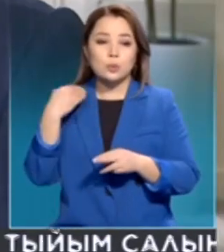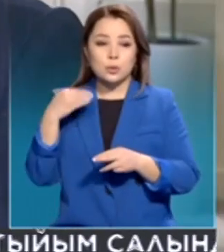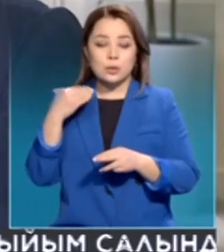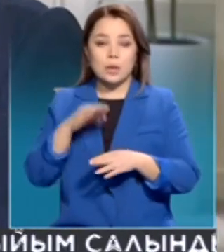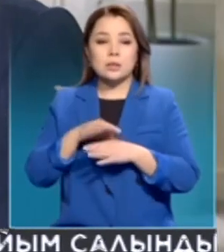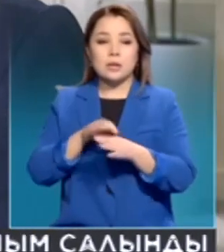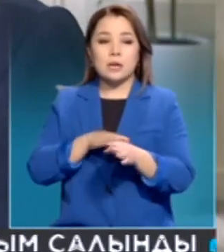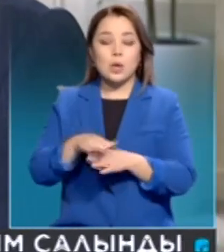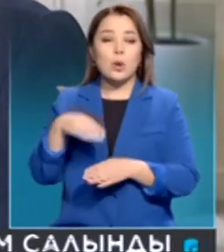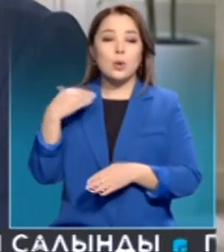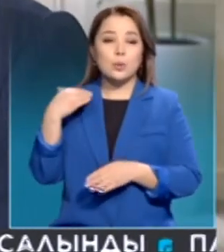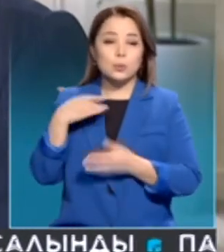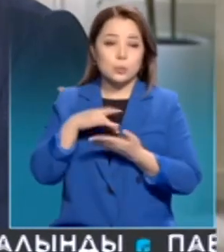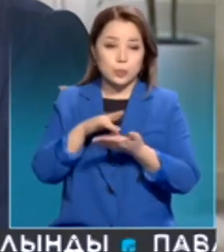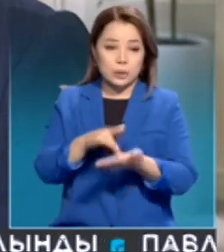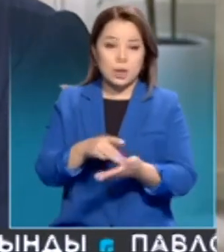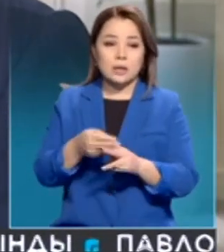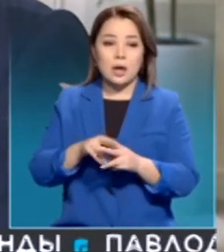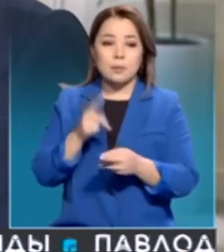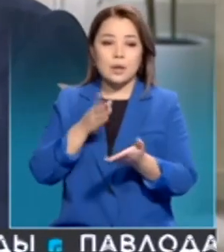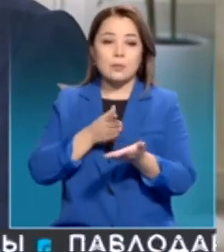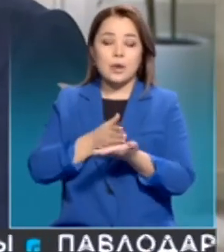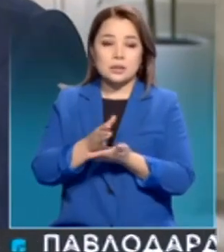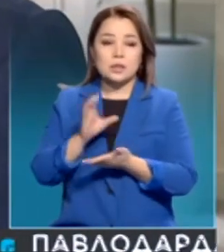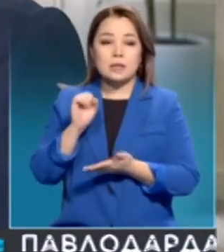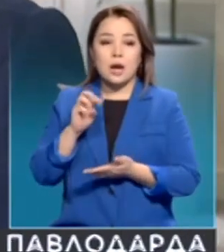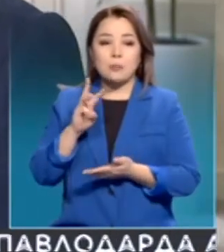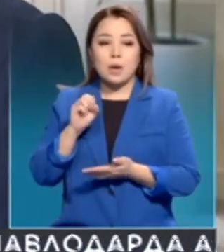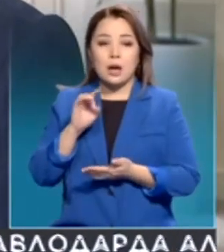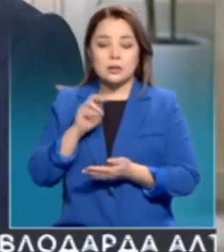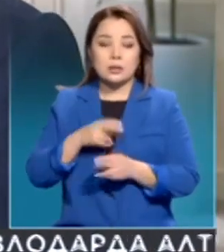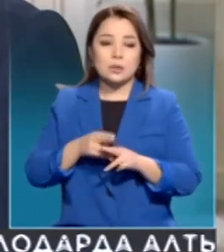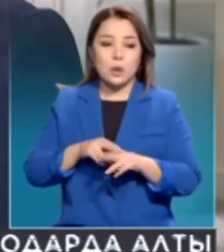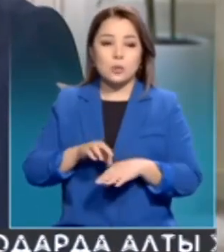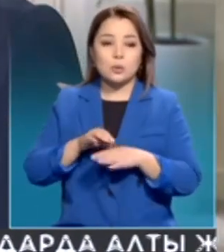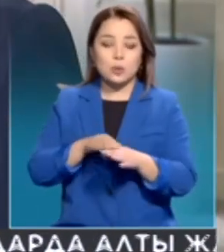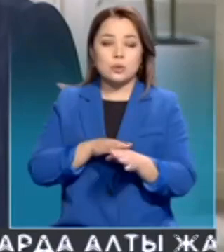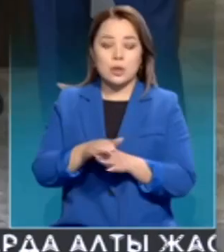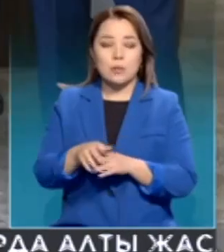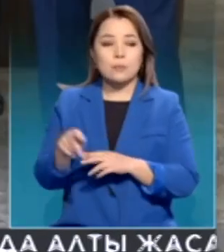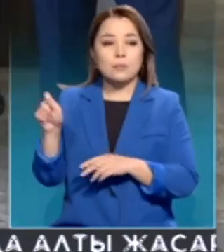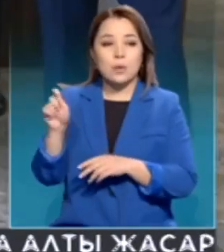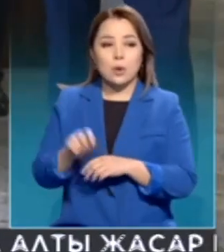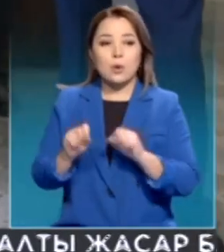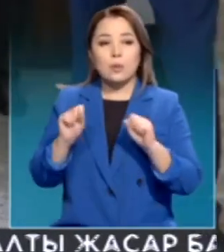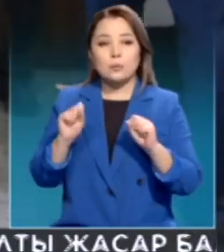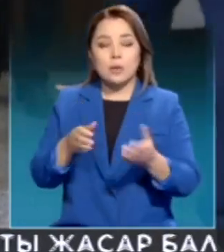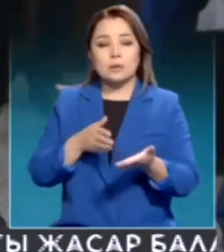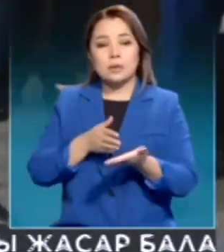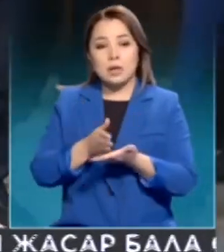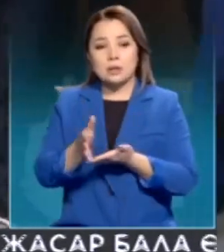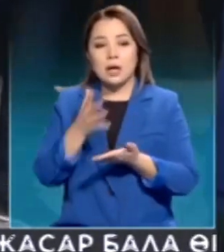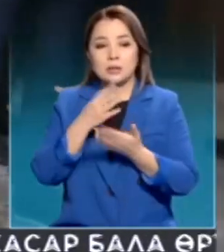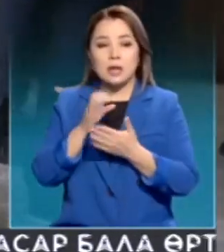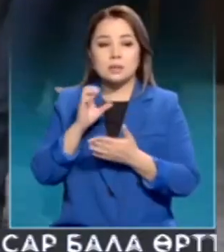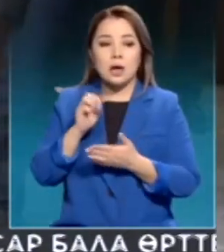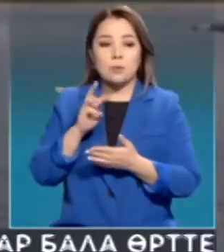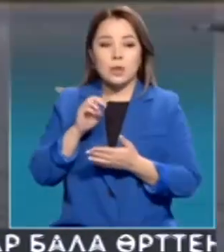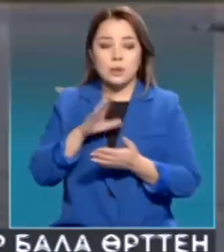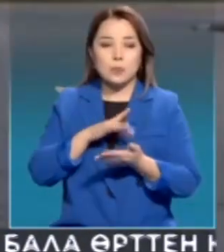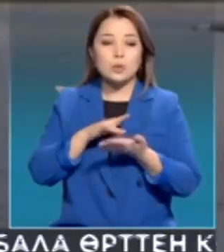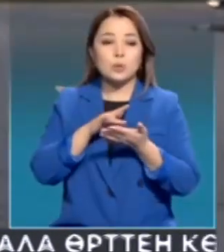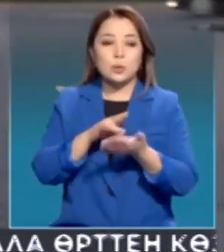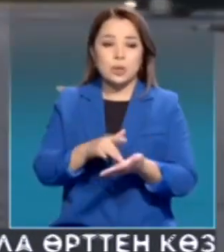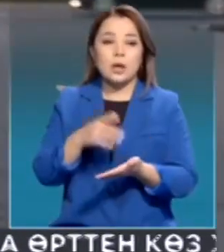келген туристер осы бір маршрут арқылы Самарқандты да көріп шығуға мүмкіндіктері болады. Тура сондай арғы беттен Самарқандқа келген